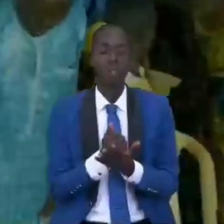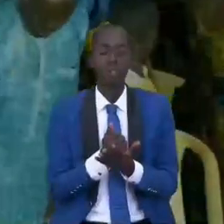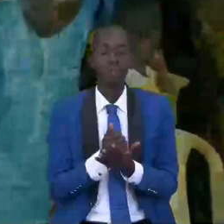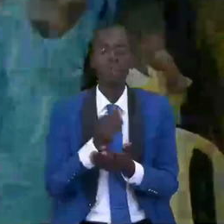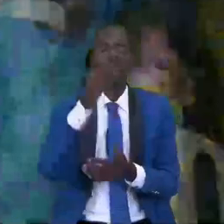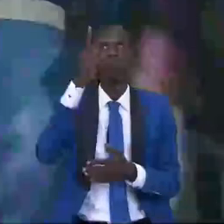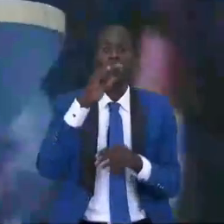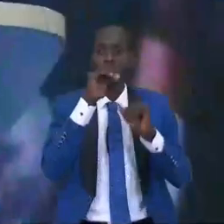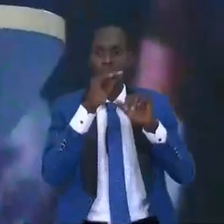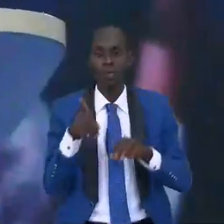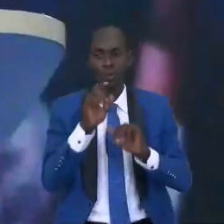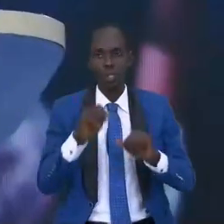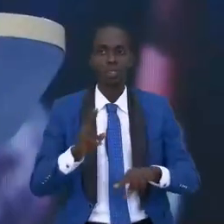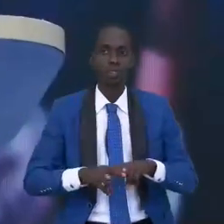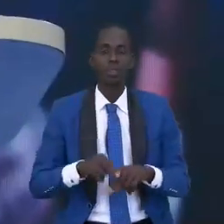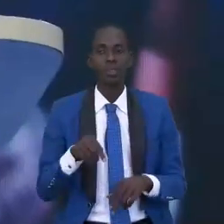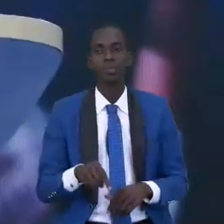Que le Seigneur vous bénisse.